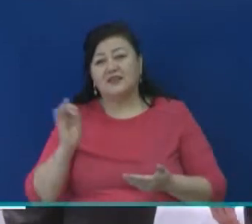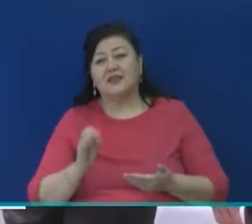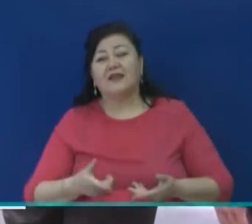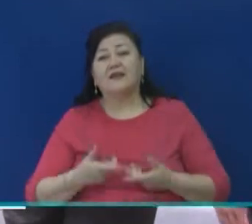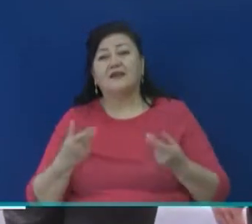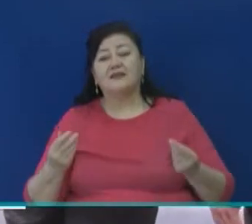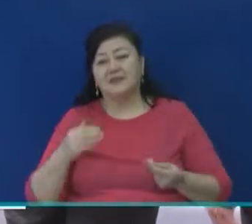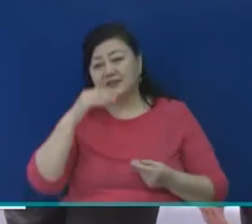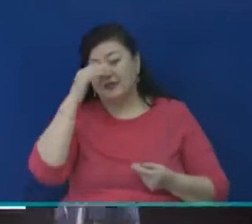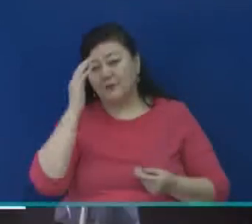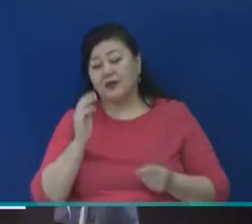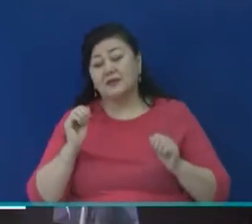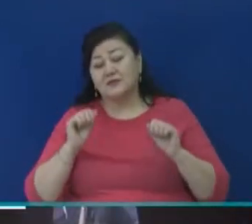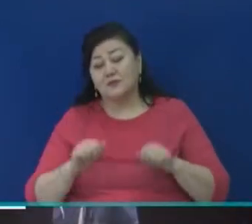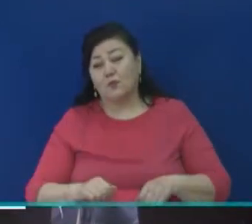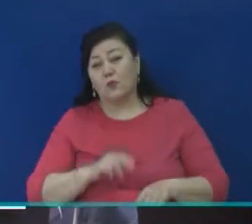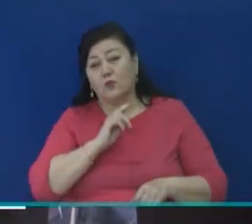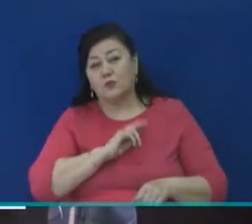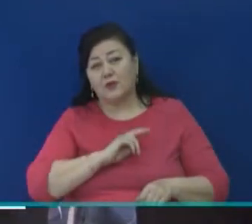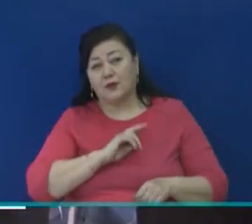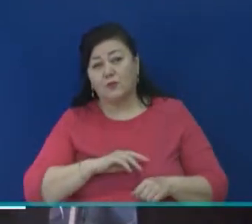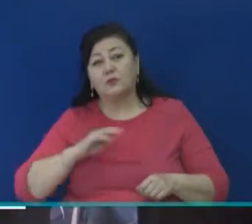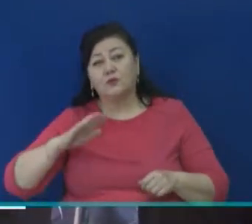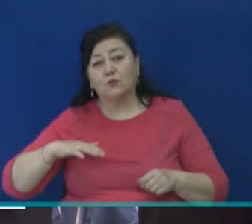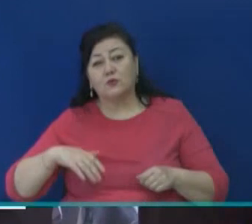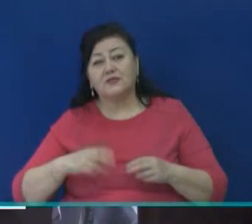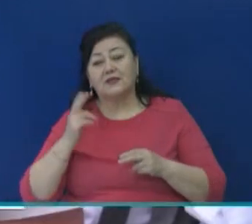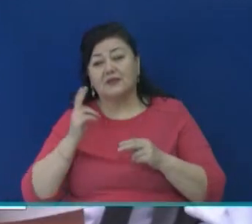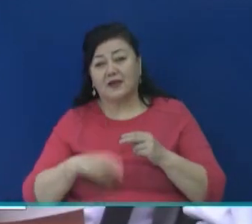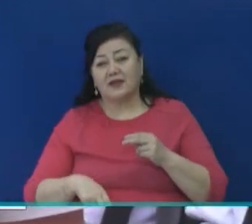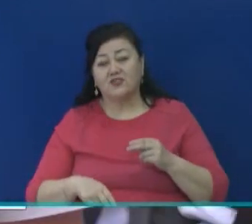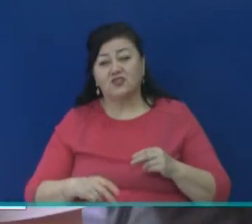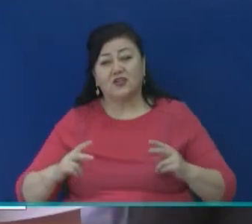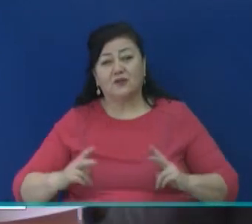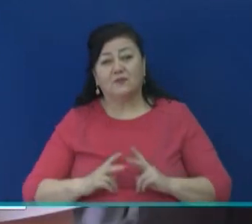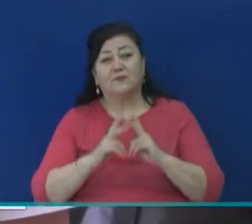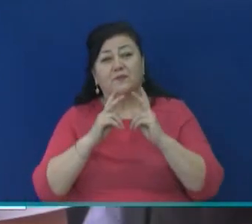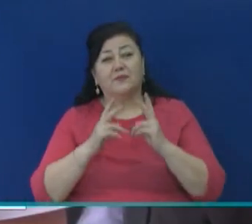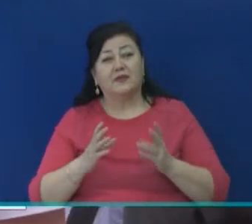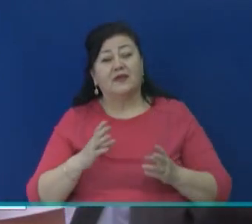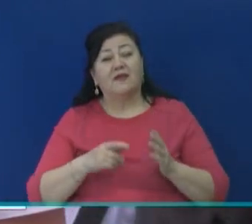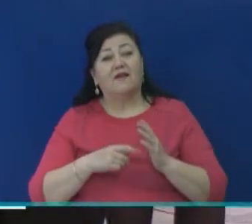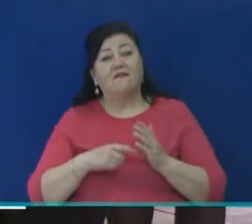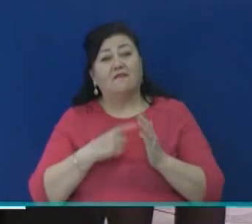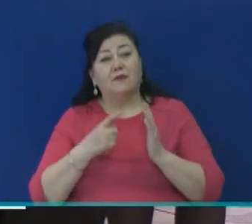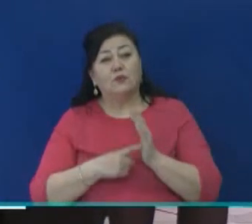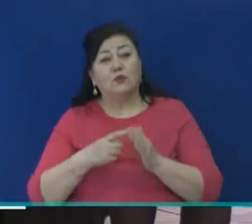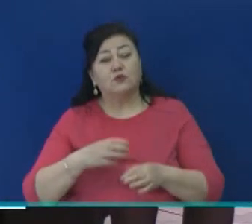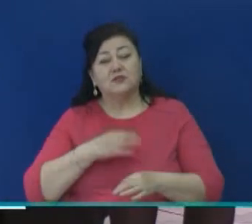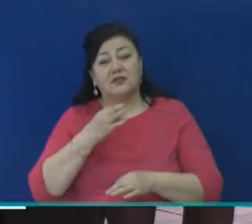где учащиеся сможет работать ведущие мероприятия провели для школьников интеллектуальную игру квис вопрос